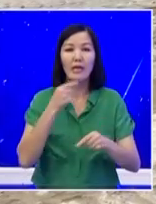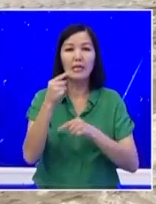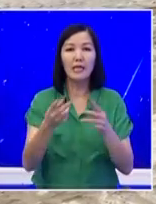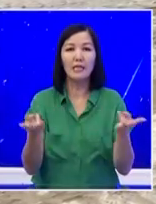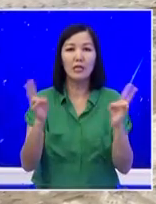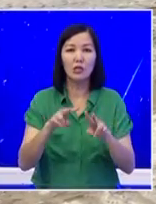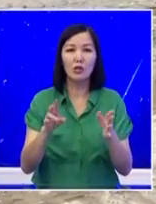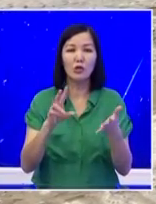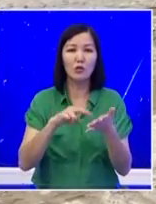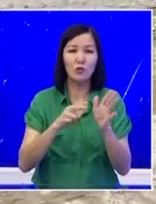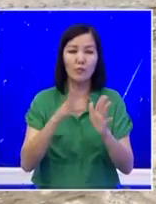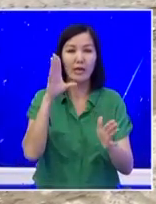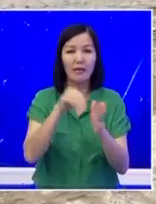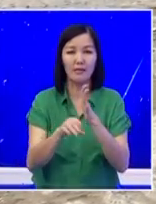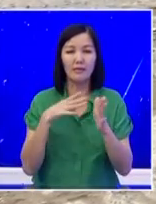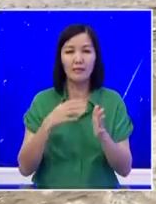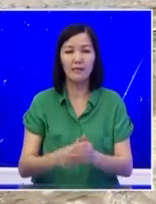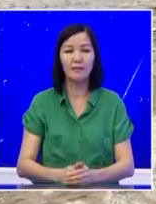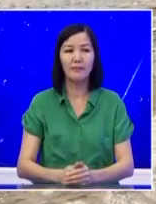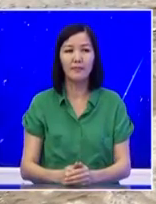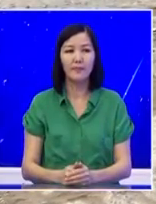жылғы жоспарға енгізілді.